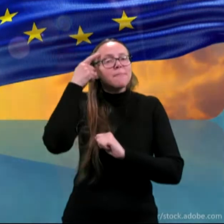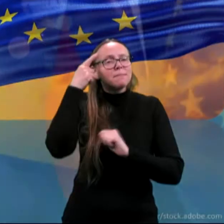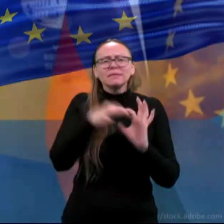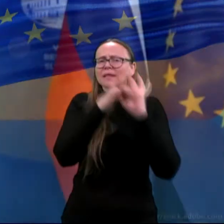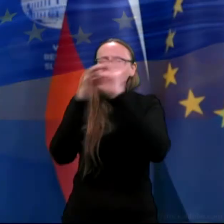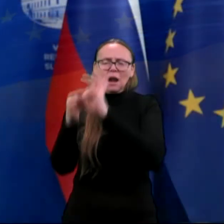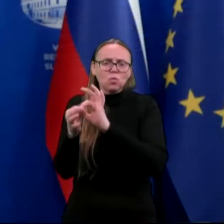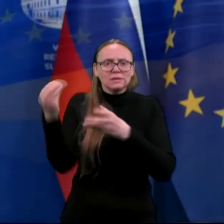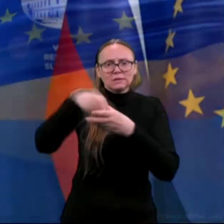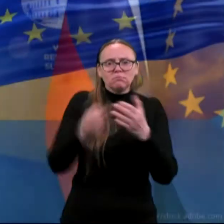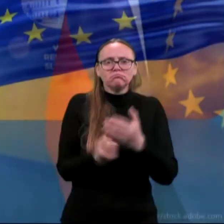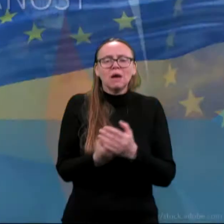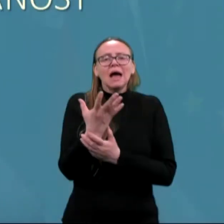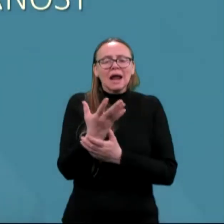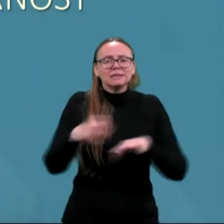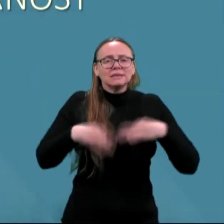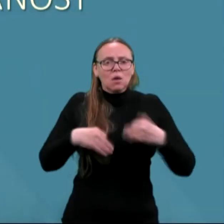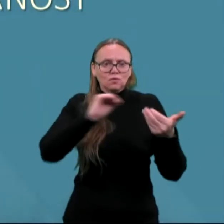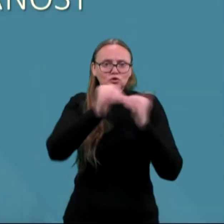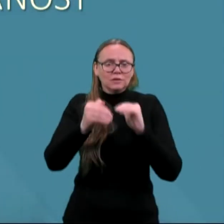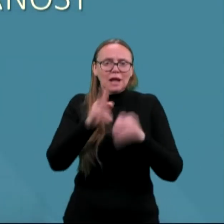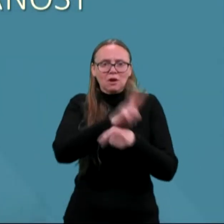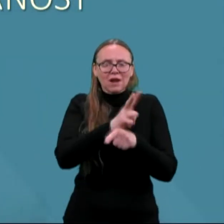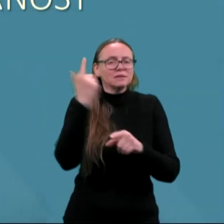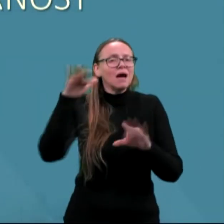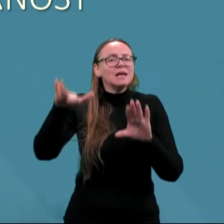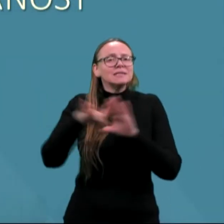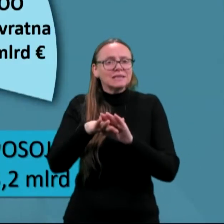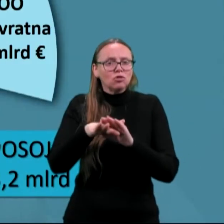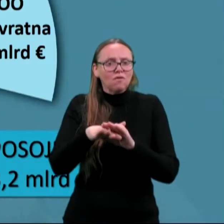trajnostna in vključujoča rast, zdravstvo, socialna varnost, stanovanjsko področje.